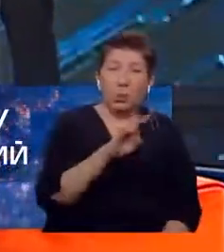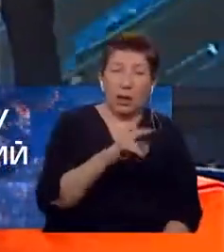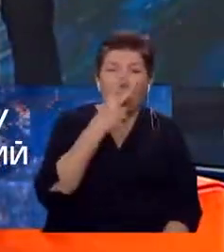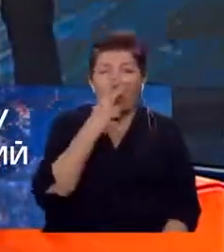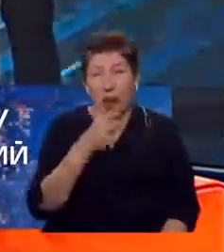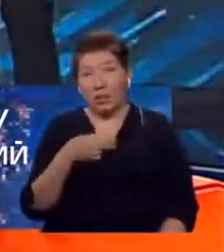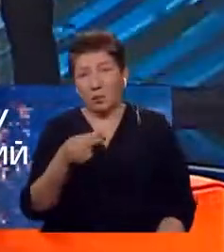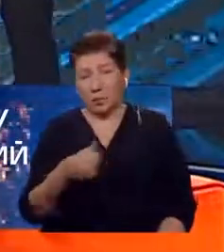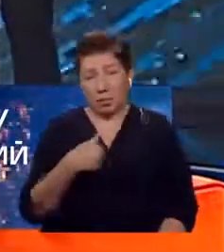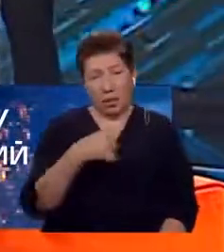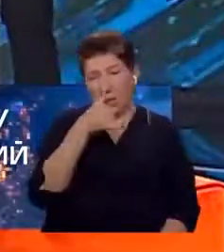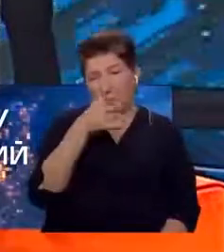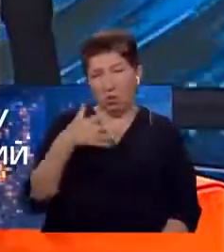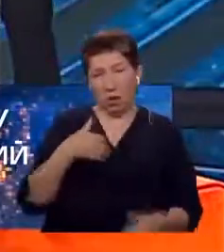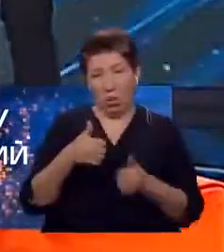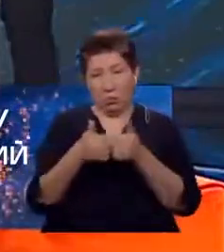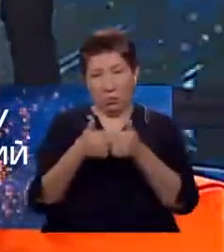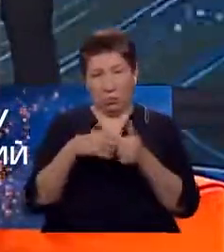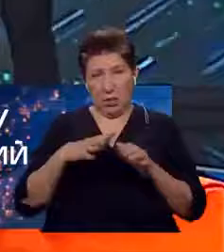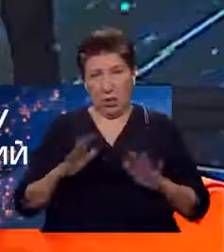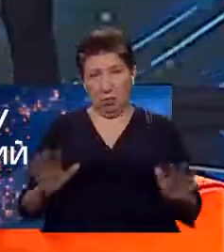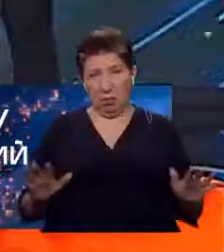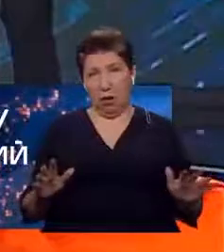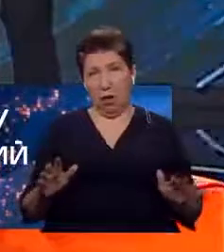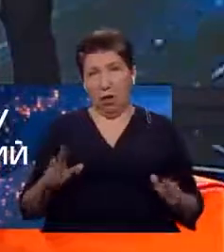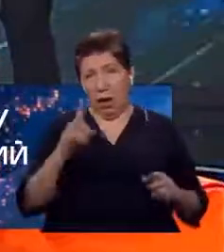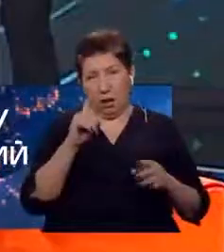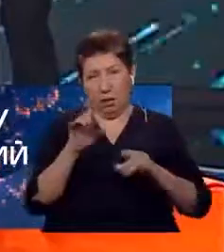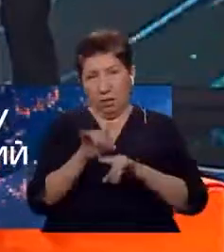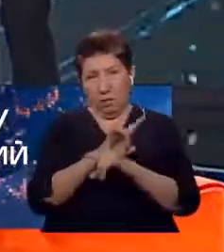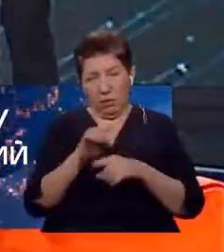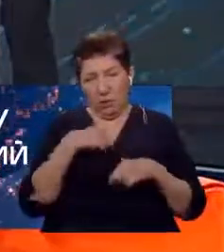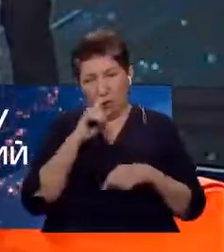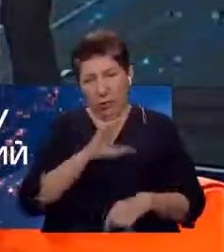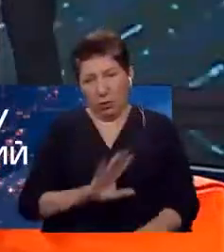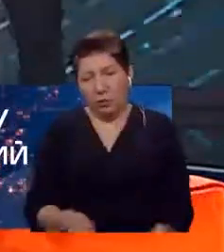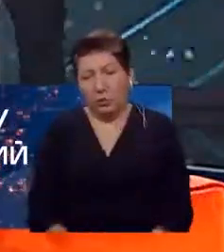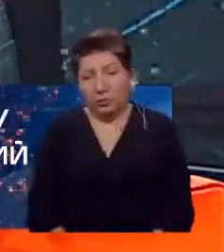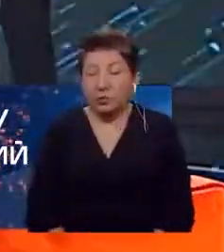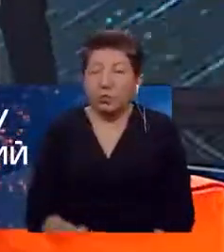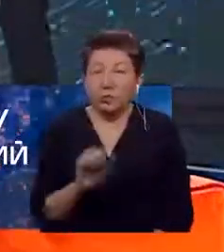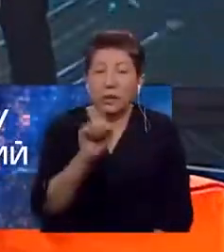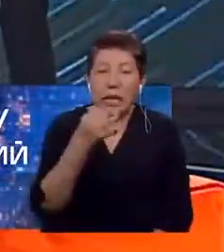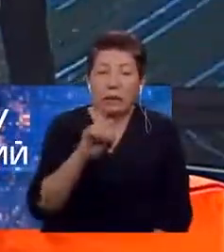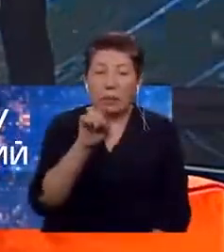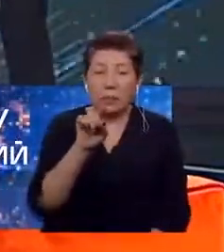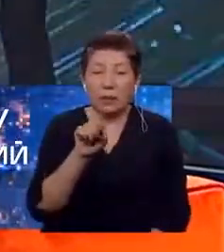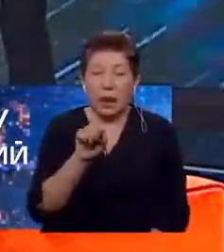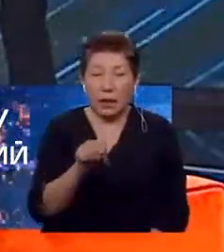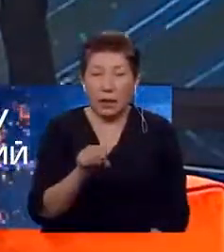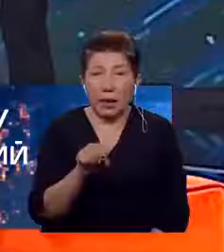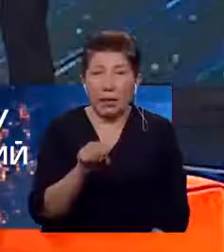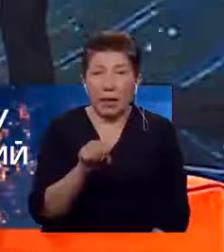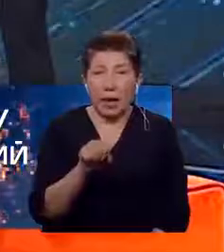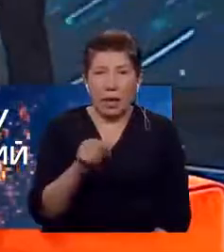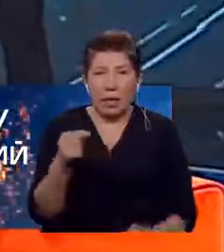мені коментувати важко, я там поряд не стояв, тому вводити в оман нікого я не хочу. Андрію, а у мене до вас питання. Ця цифра в такому